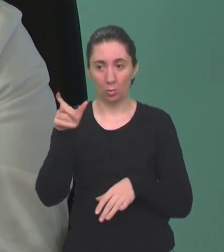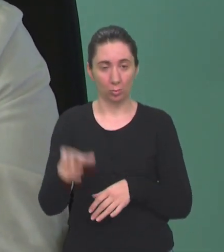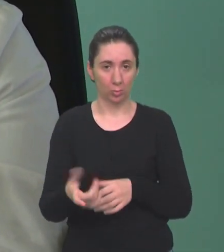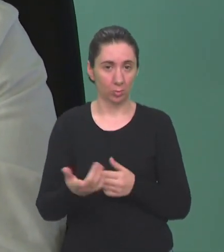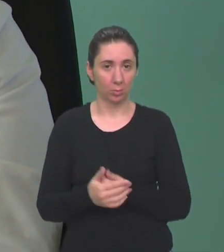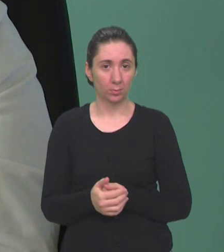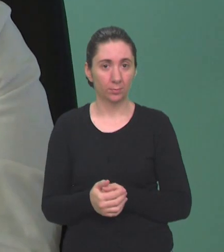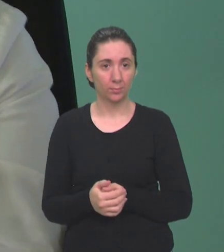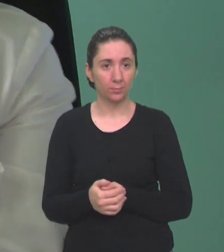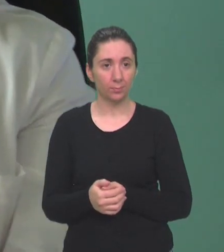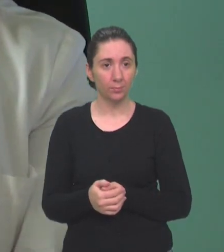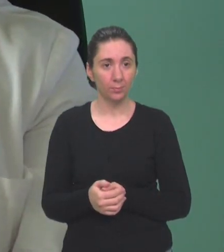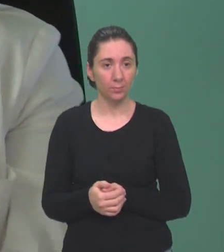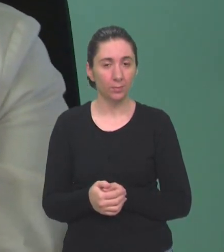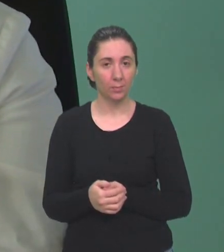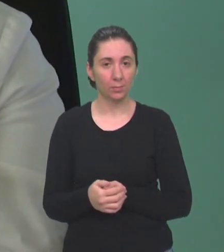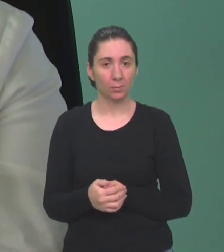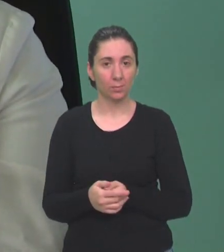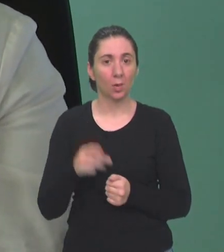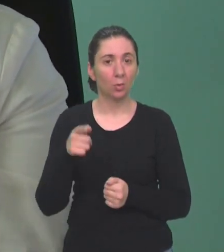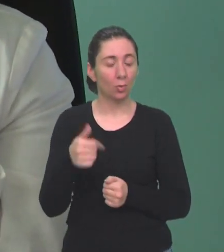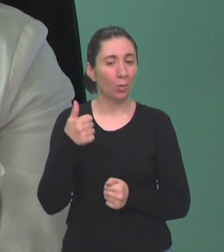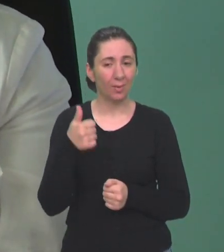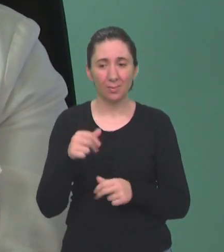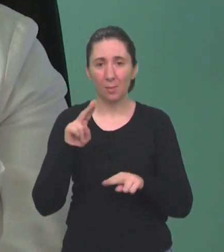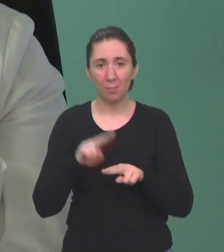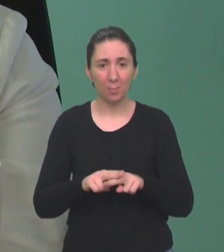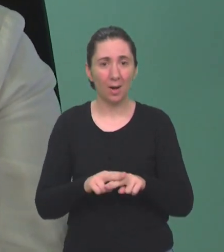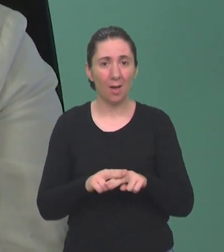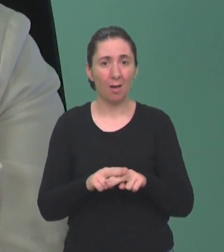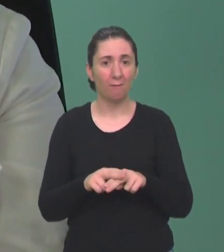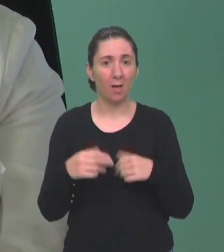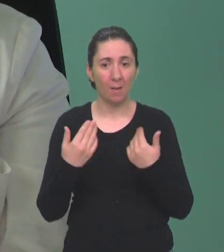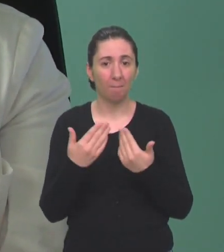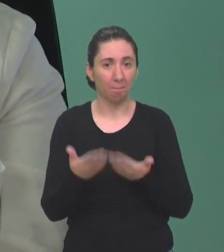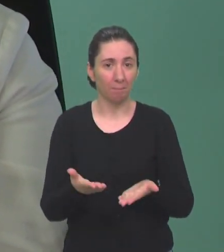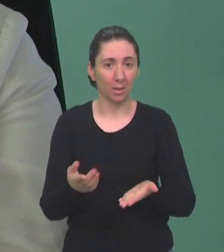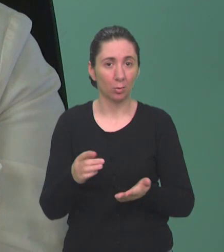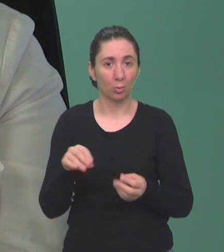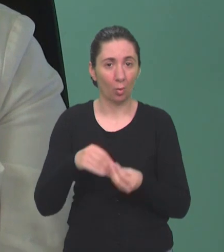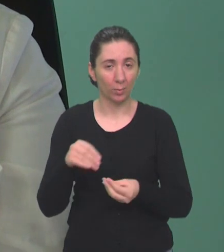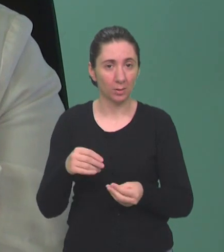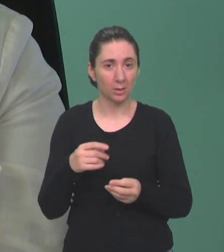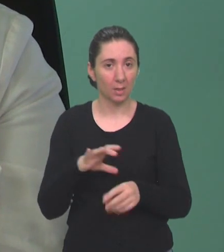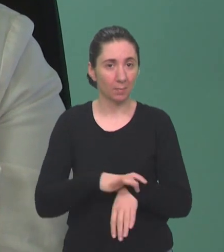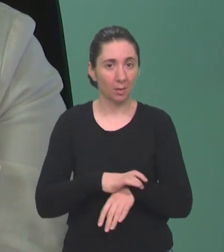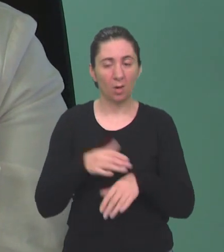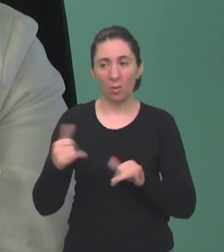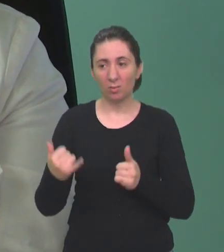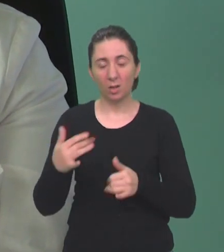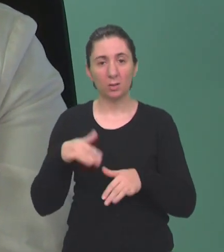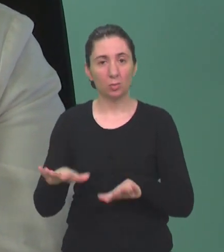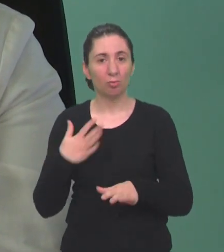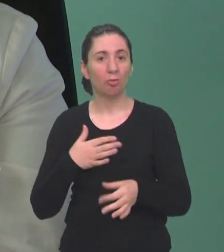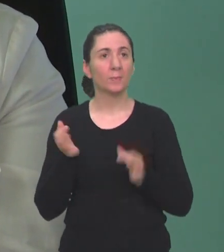bića. Zapravo, i to je jedina prava prednost obiteljske medicine, a danas ljudi više vole biti